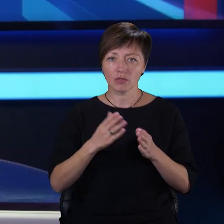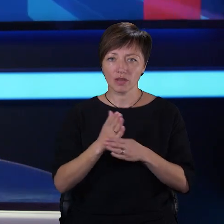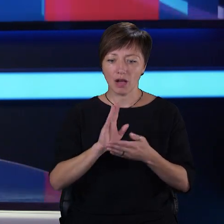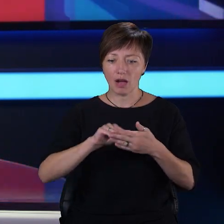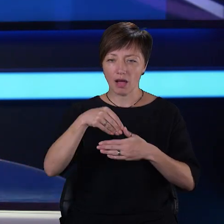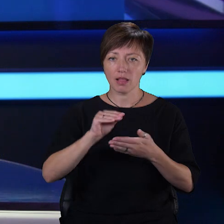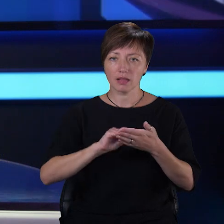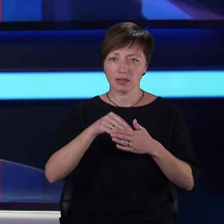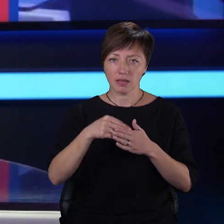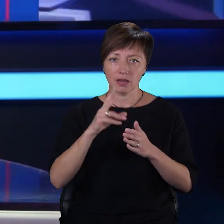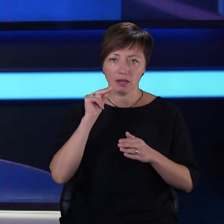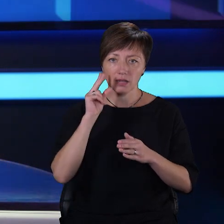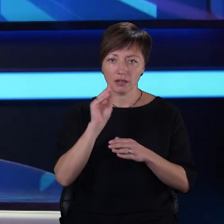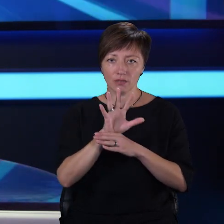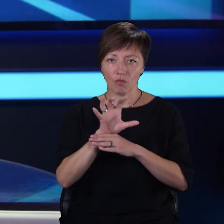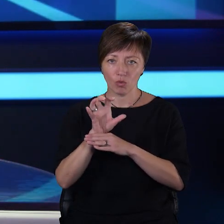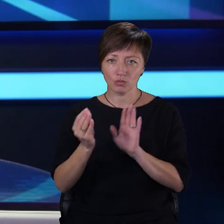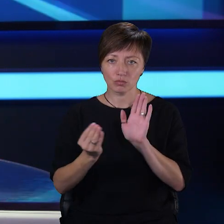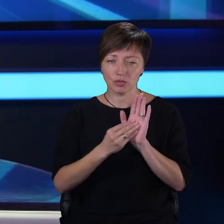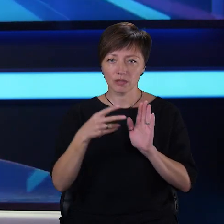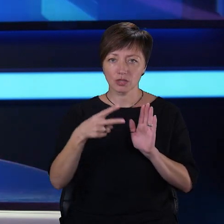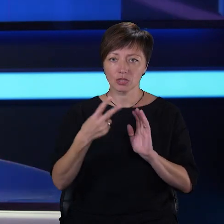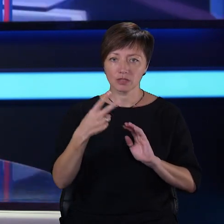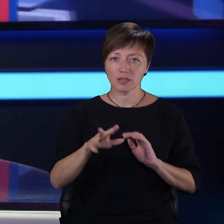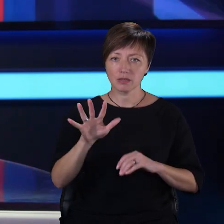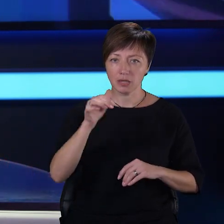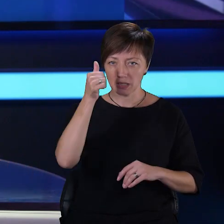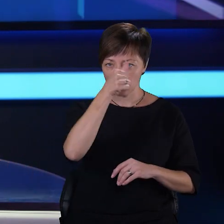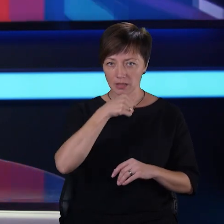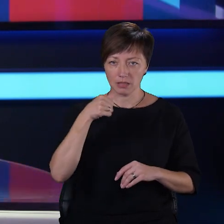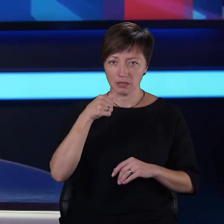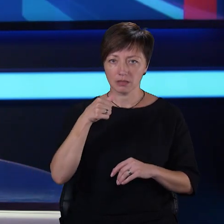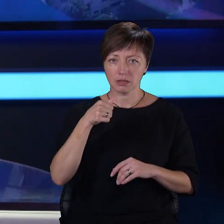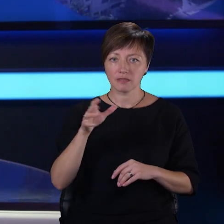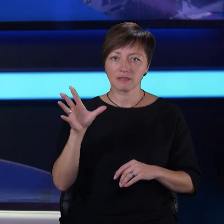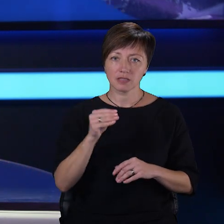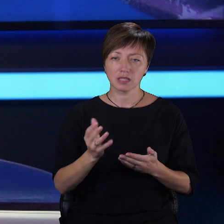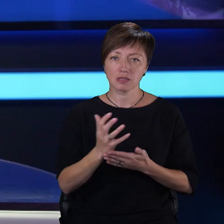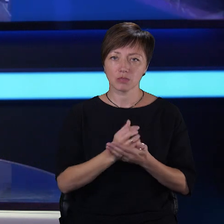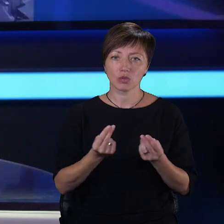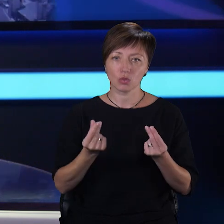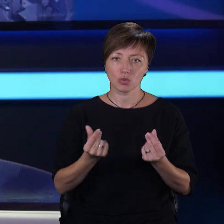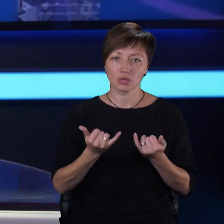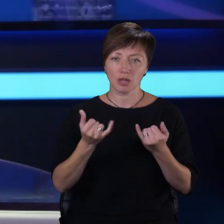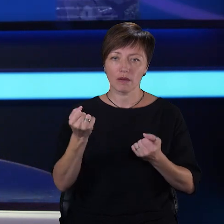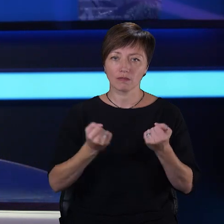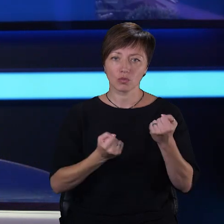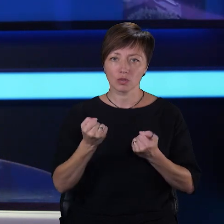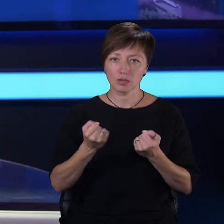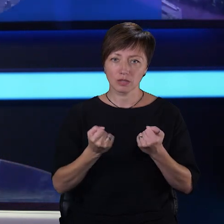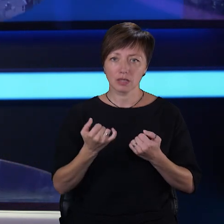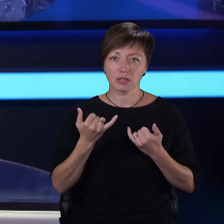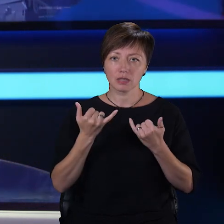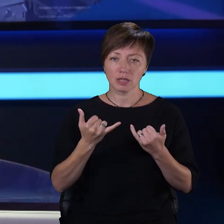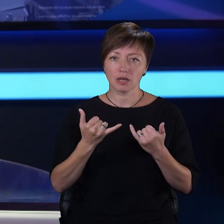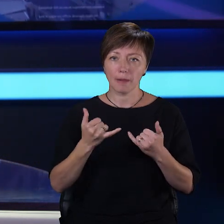календарі зі світлинами героїнь фотовиставки на 2025 рік. Усе, аби зібрати кошти на автівку для пілотів.